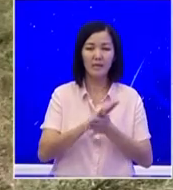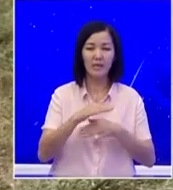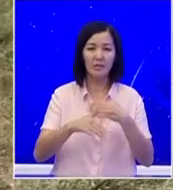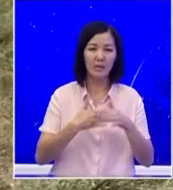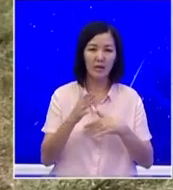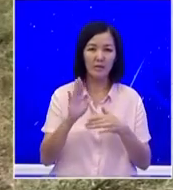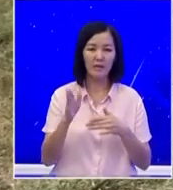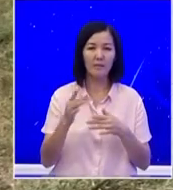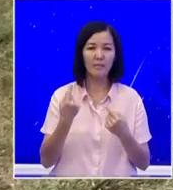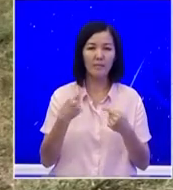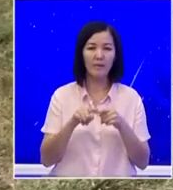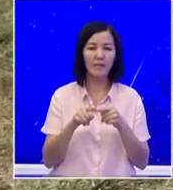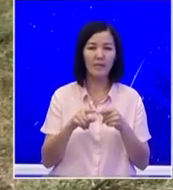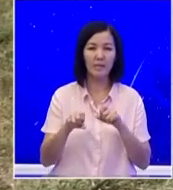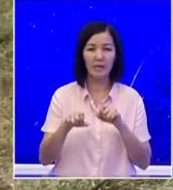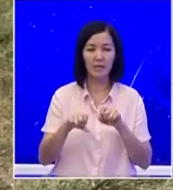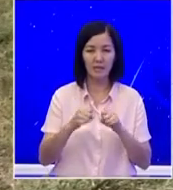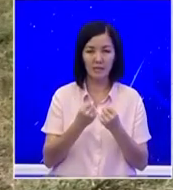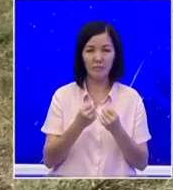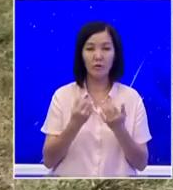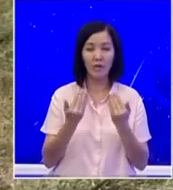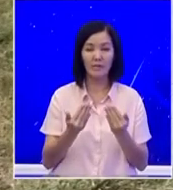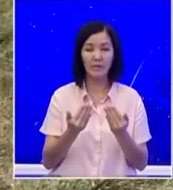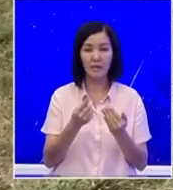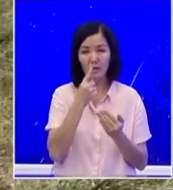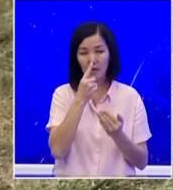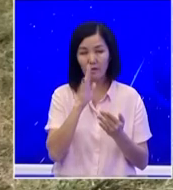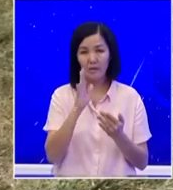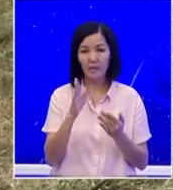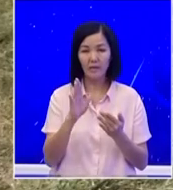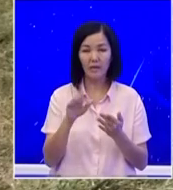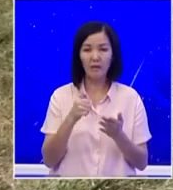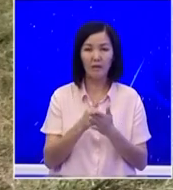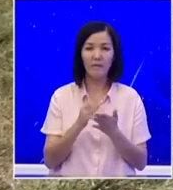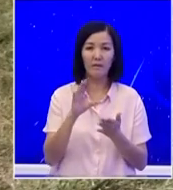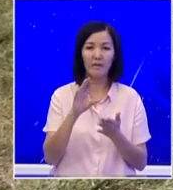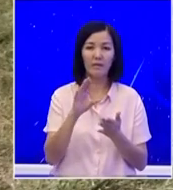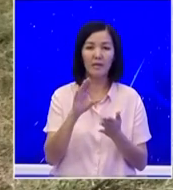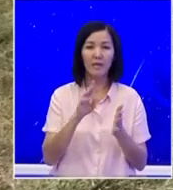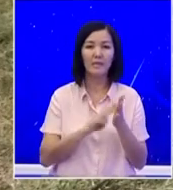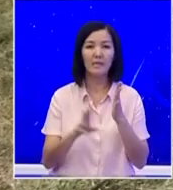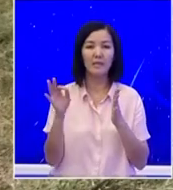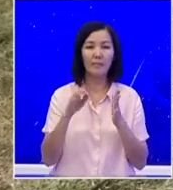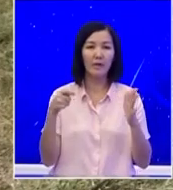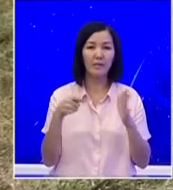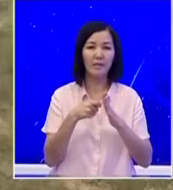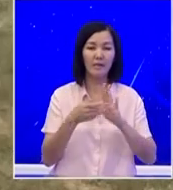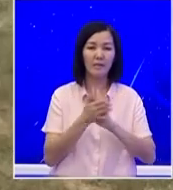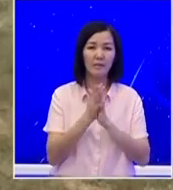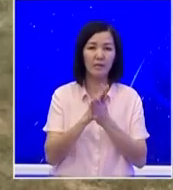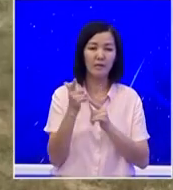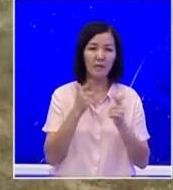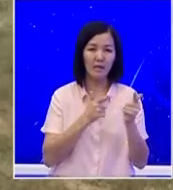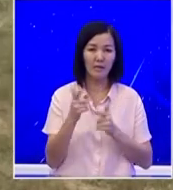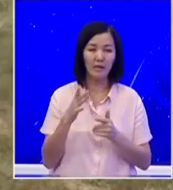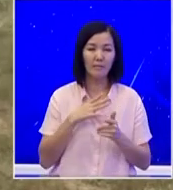жаңағы бір техника сынып тұр, сол жүрсе, соң көйін негізгі сенажға болайын деп тұр, 80% сенажға кетейін деп тұр. Ал